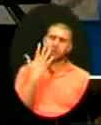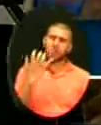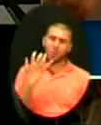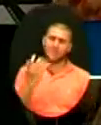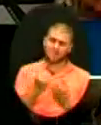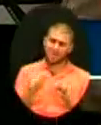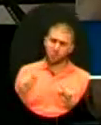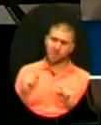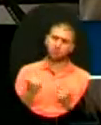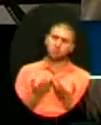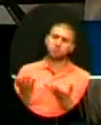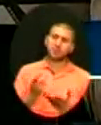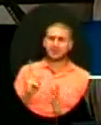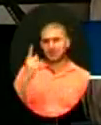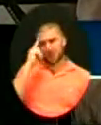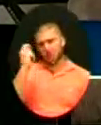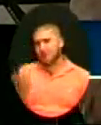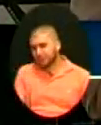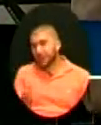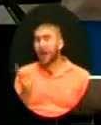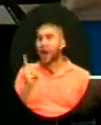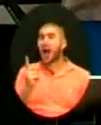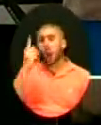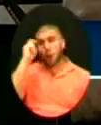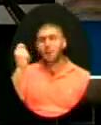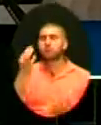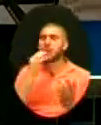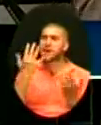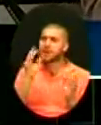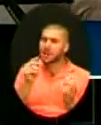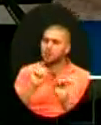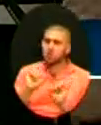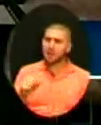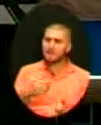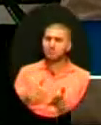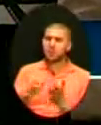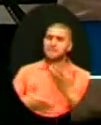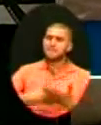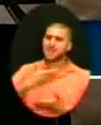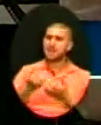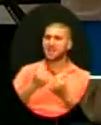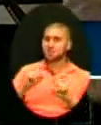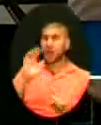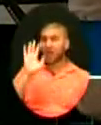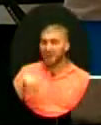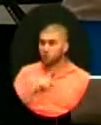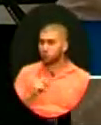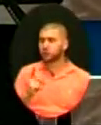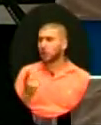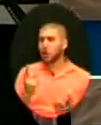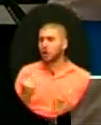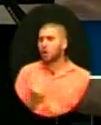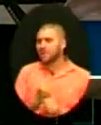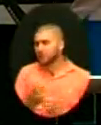כשהיא משרתת אותם. זו חוכמה מאוד קטנה. החוכמה היא כמה אתה ממשיך לתמוך בתהליכים הדמוקרטיים גם כשזה לא פועל